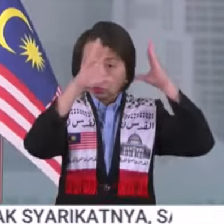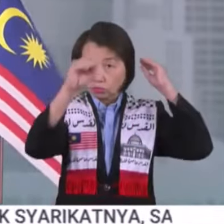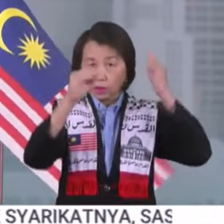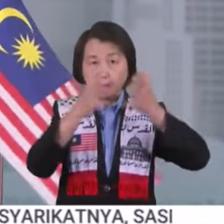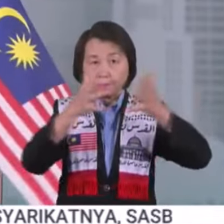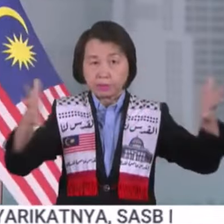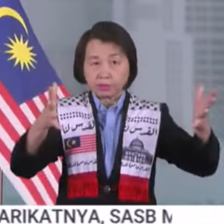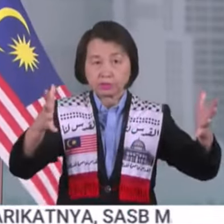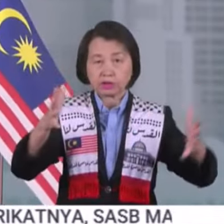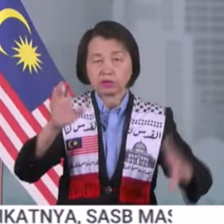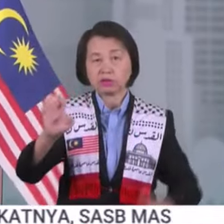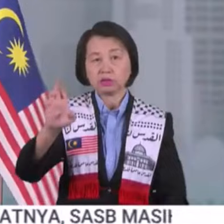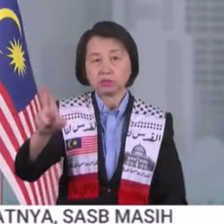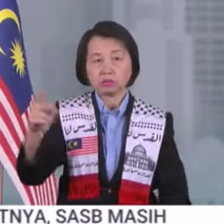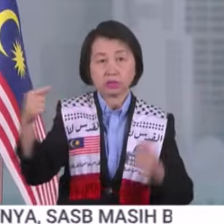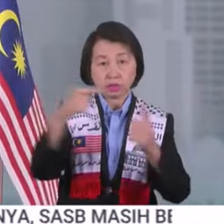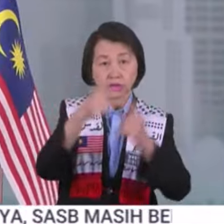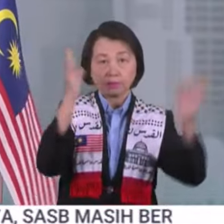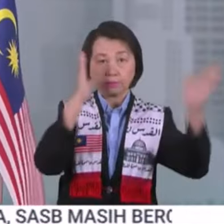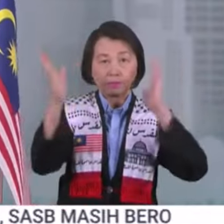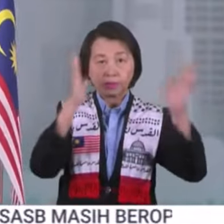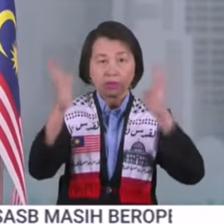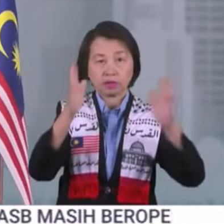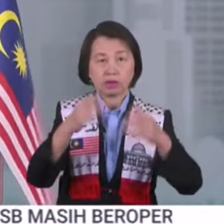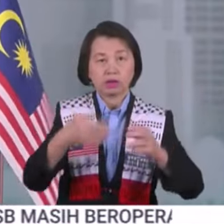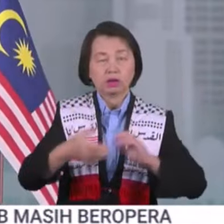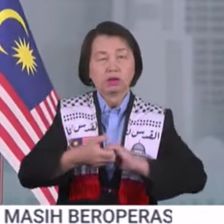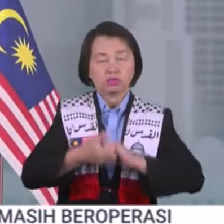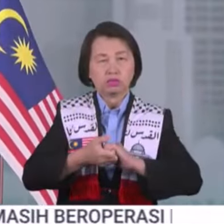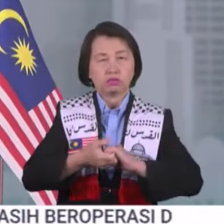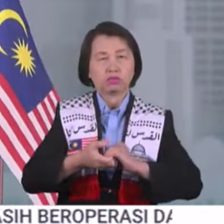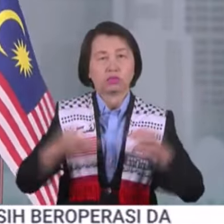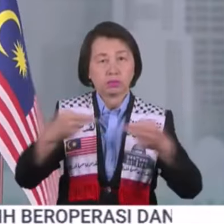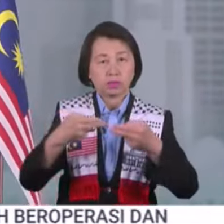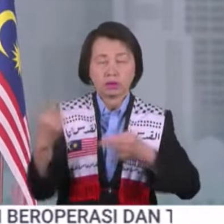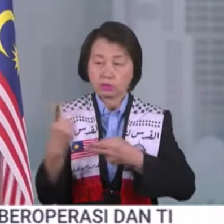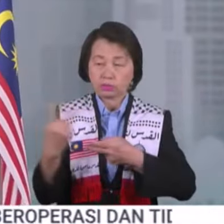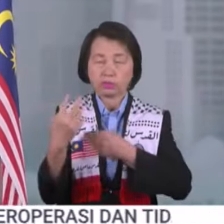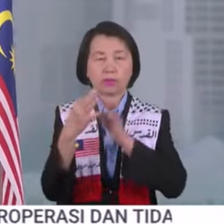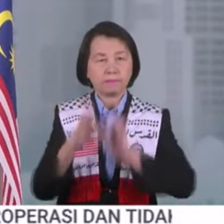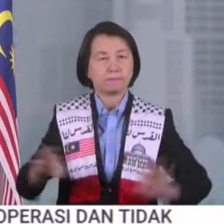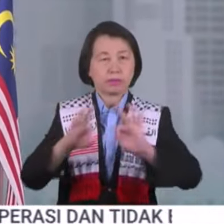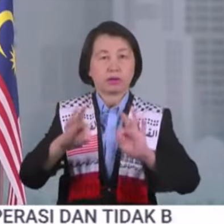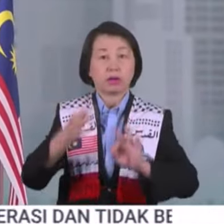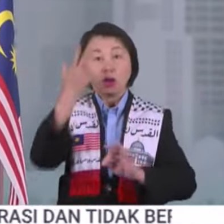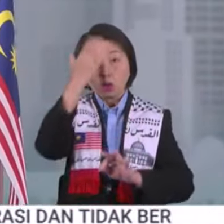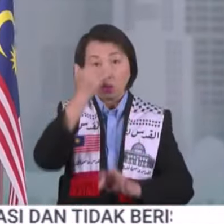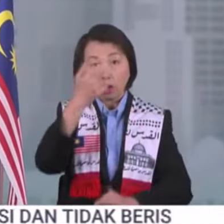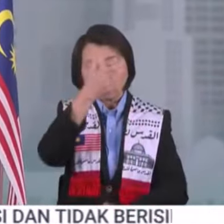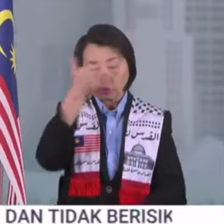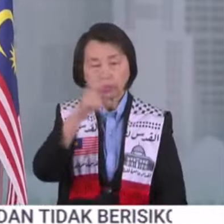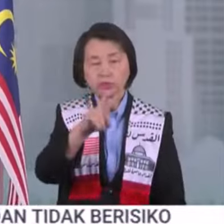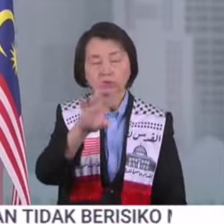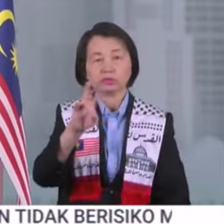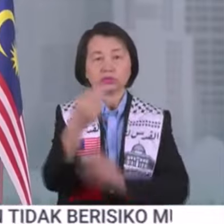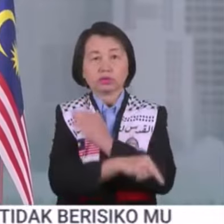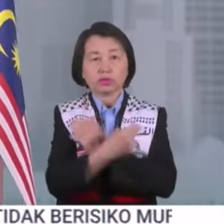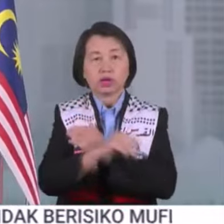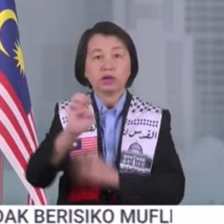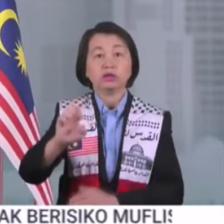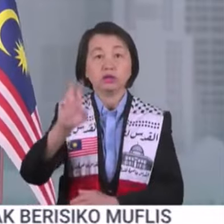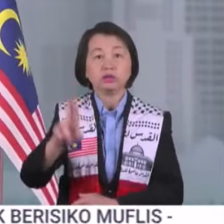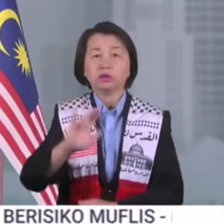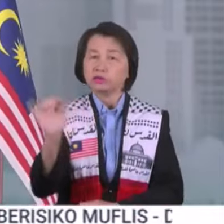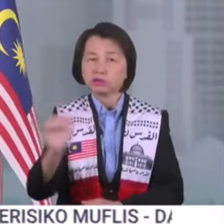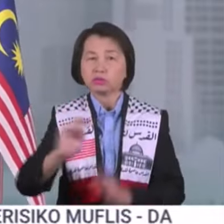kesatuan eropah EU ke Malaysia michelis Rockers hubungan perdagangan antara kedua-duanya penting memandangkan 27 negara anggota EU